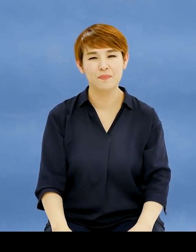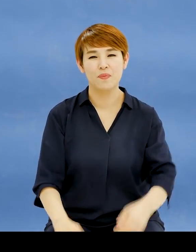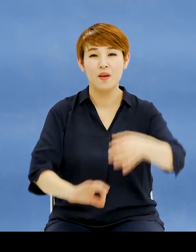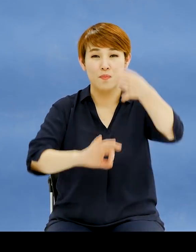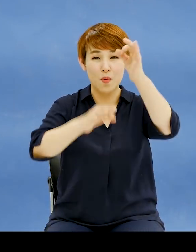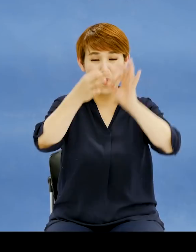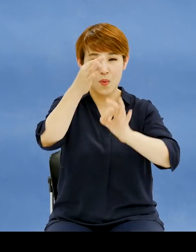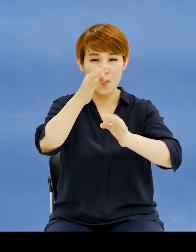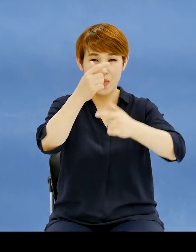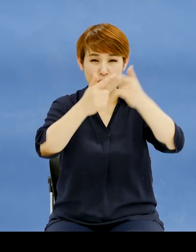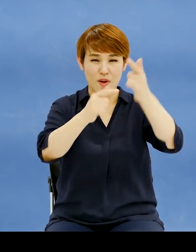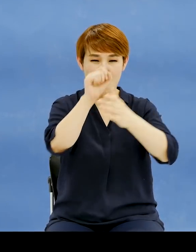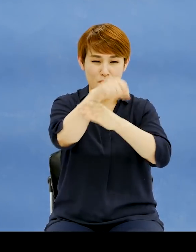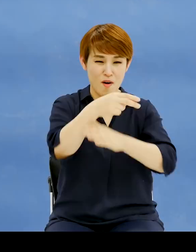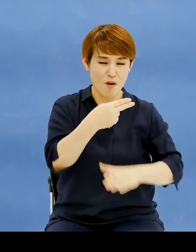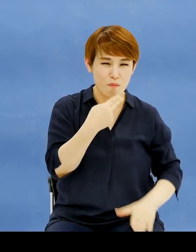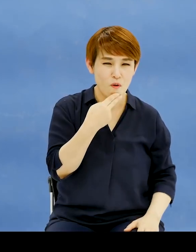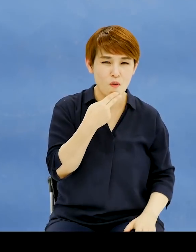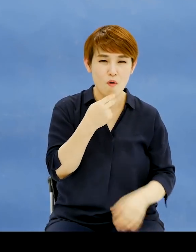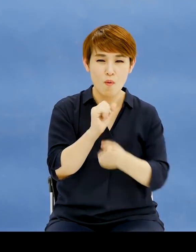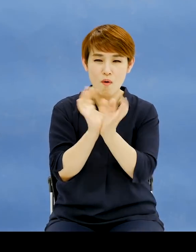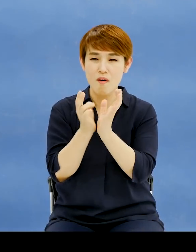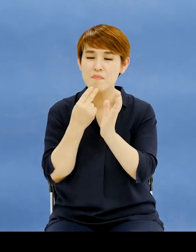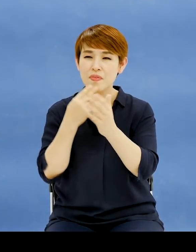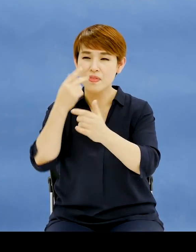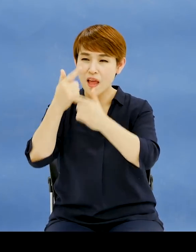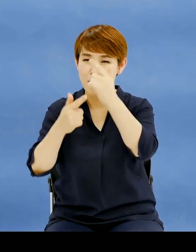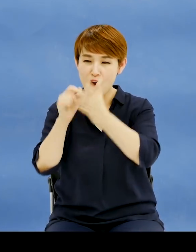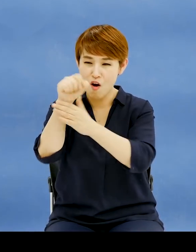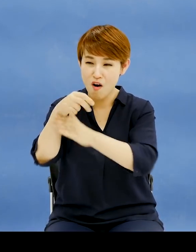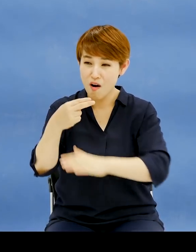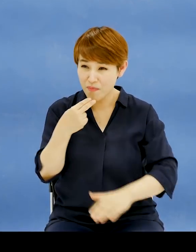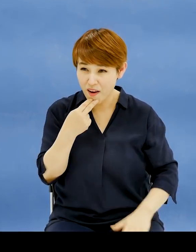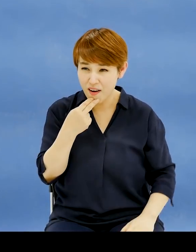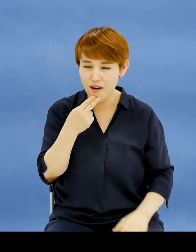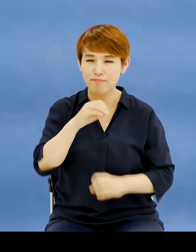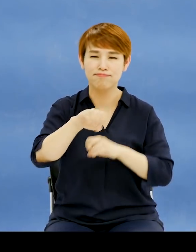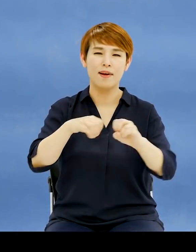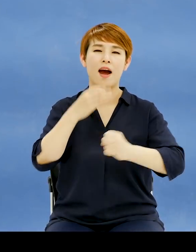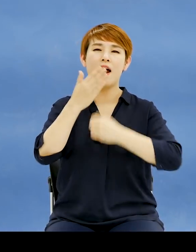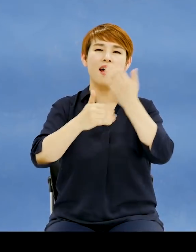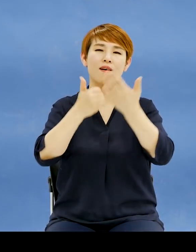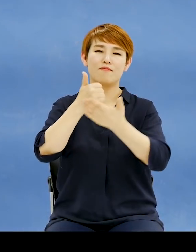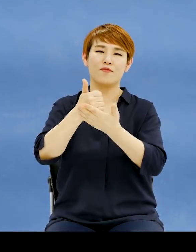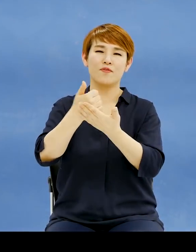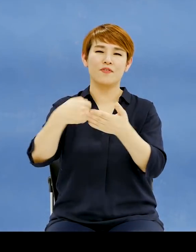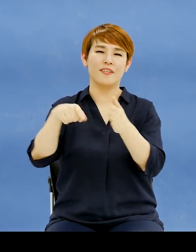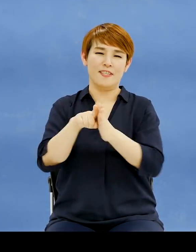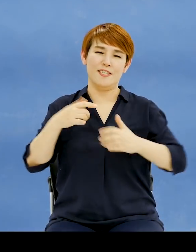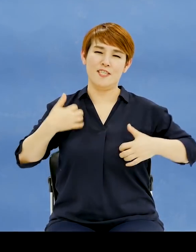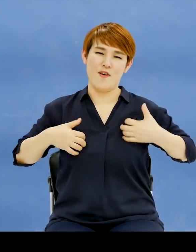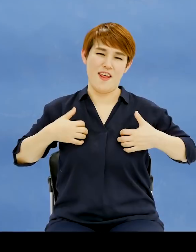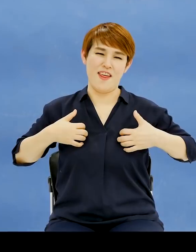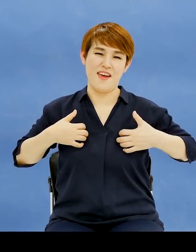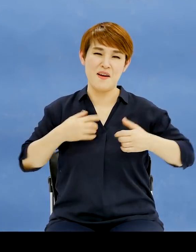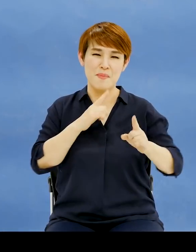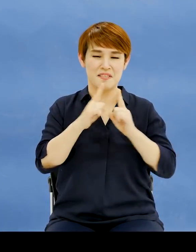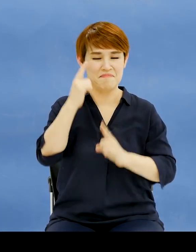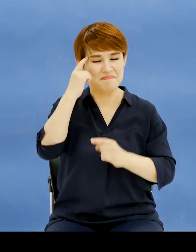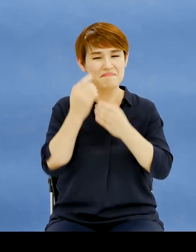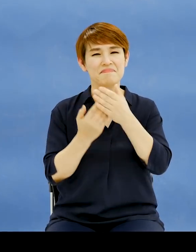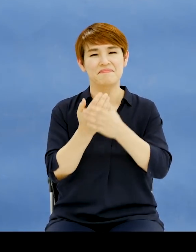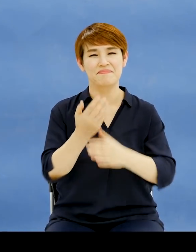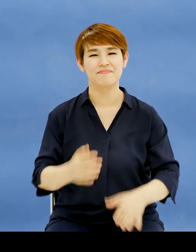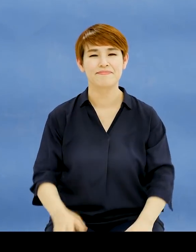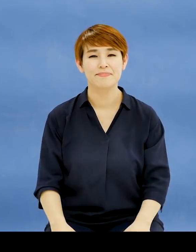참 그 포도나무에 열매가 없고 무화과 나무에 소출이 없어도 난 여호와로 즐거워하리라 이